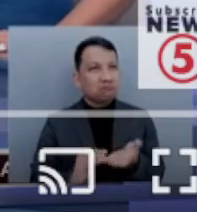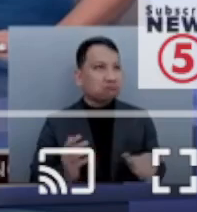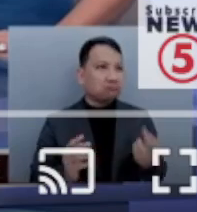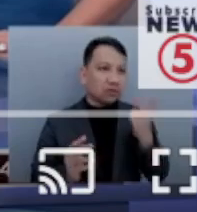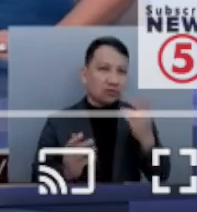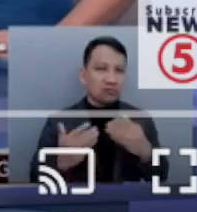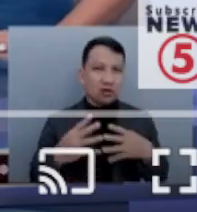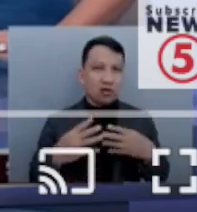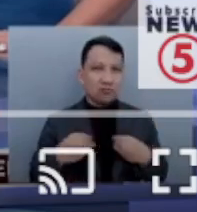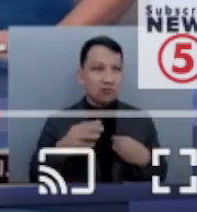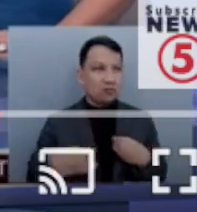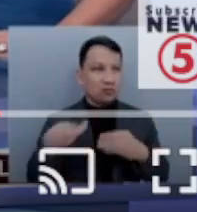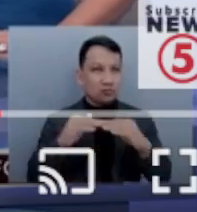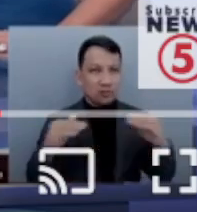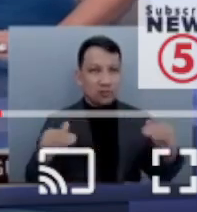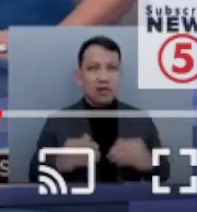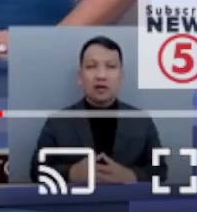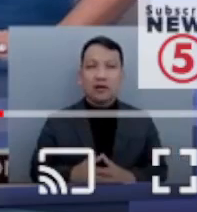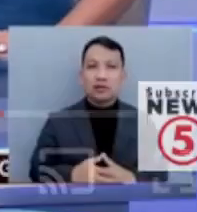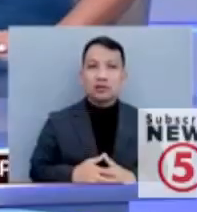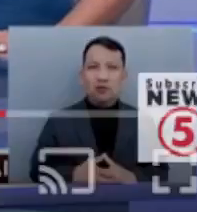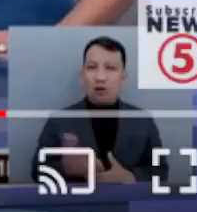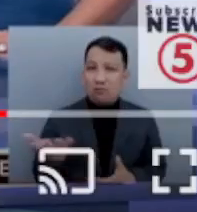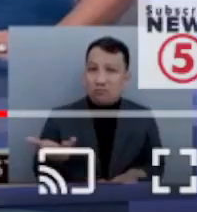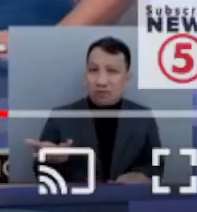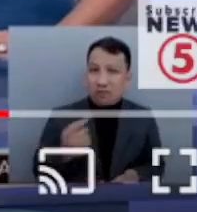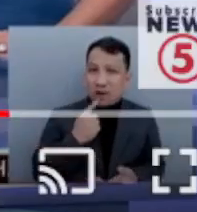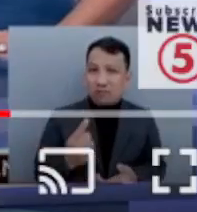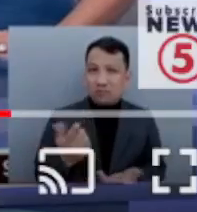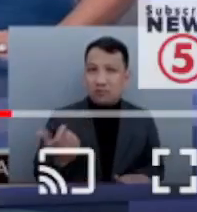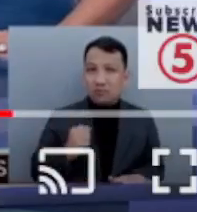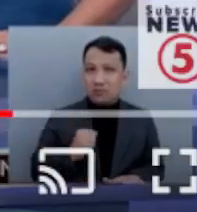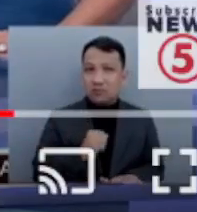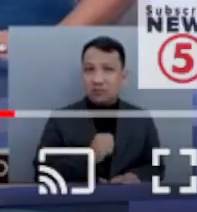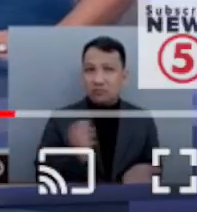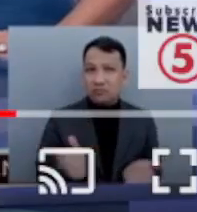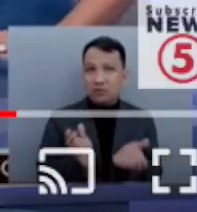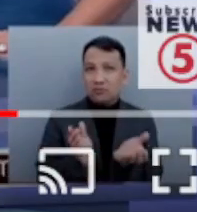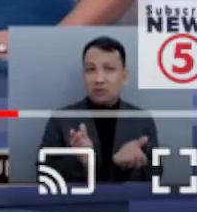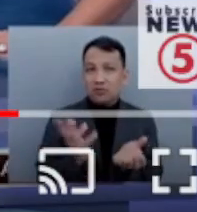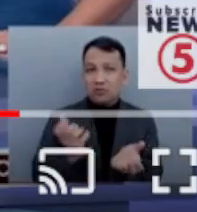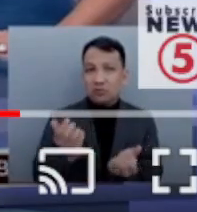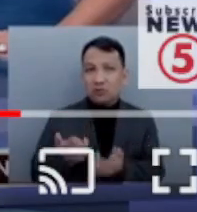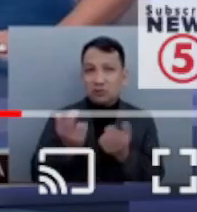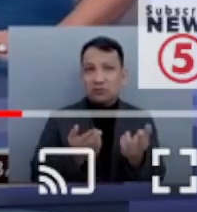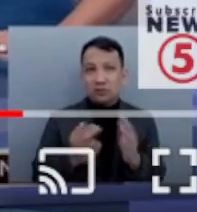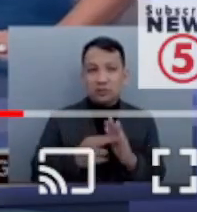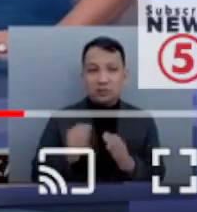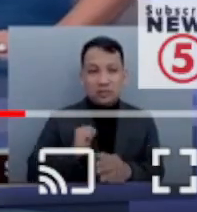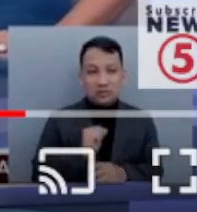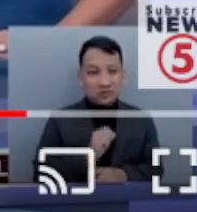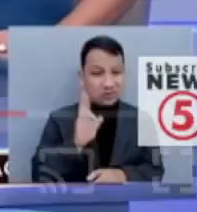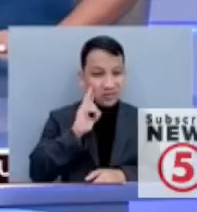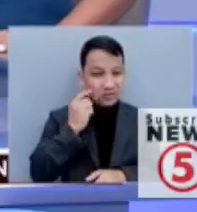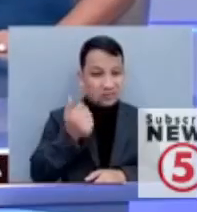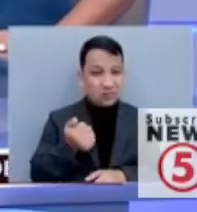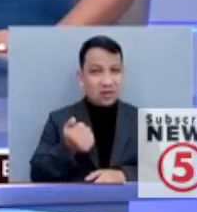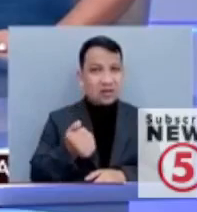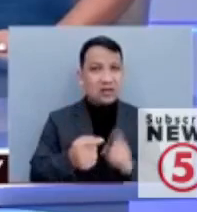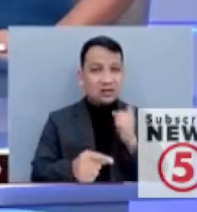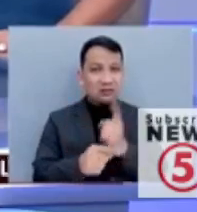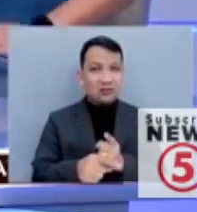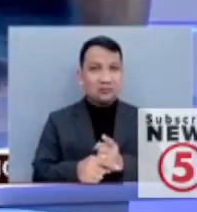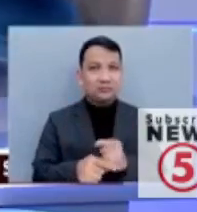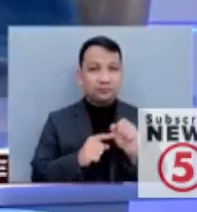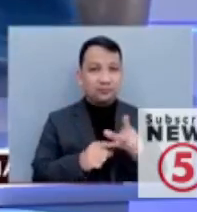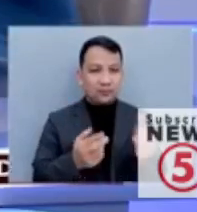eh. Acceptable to all parties. Pero if that's the case, anong sinasabi ng mga na nagpo-push nitong resolution na to? Like for example, Senator Lisa, tama kayo. Yung gaya ng